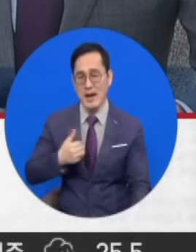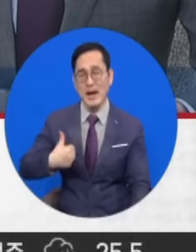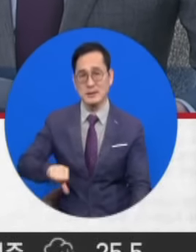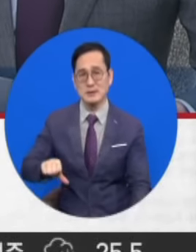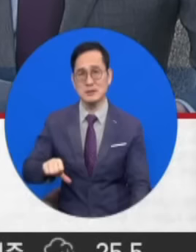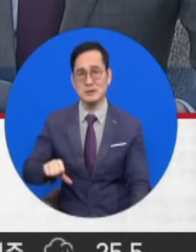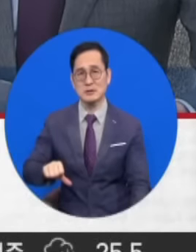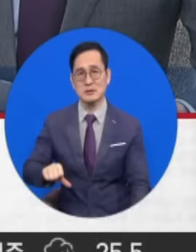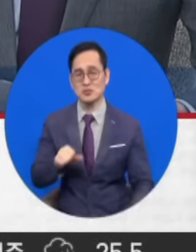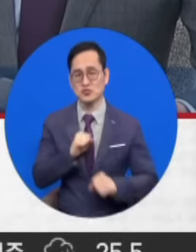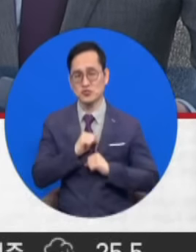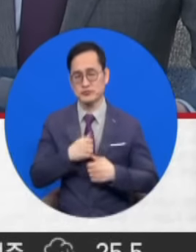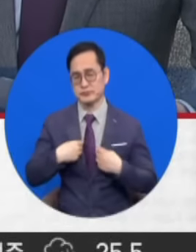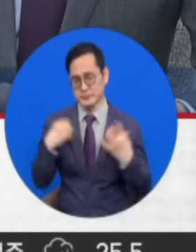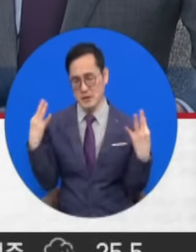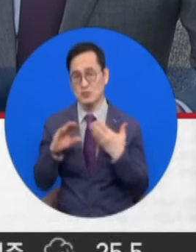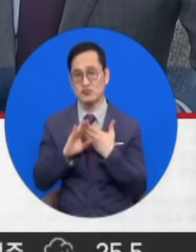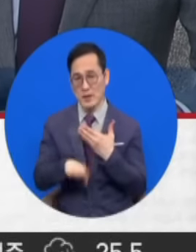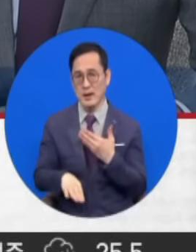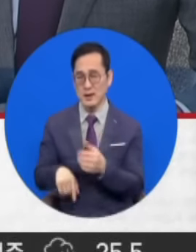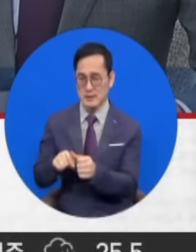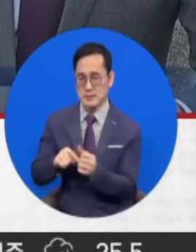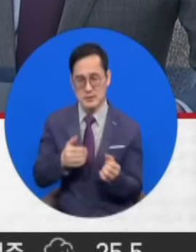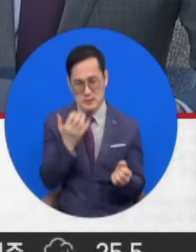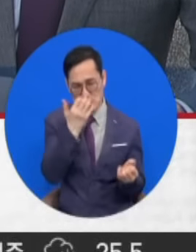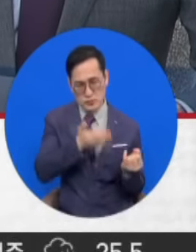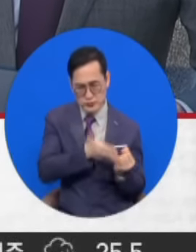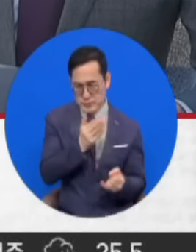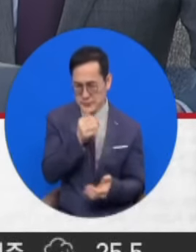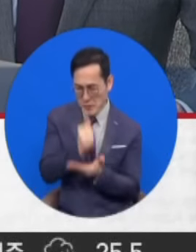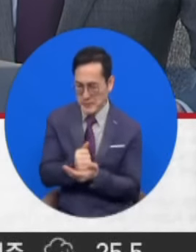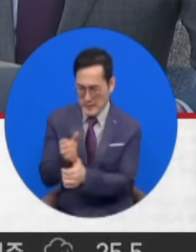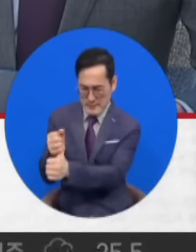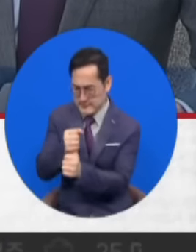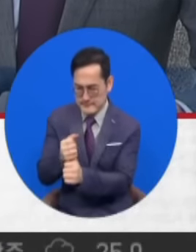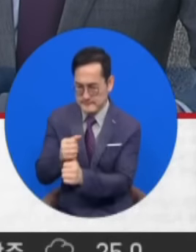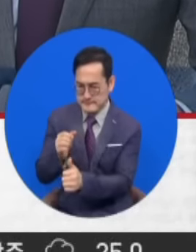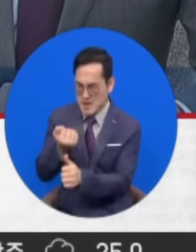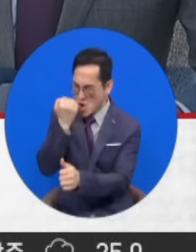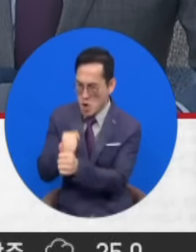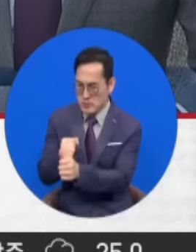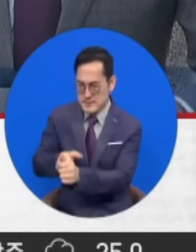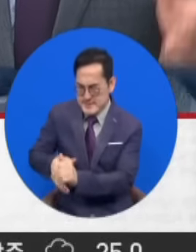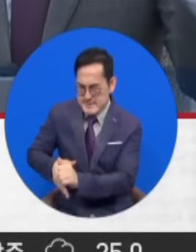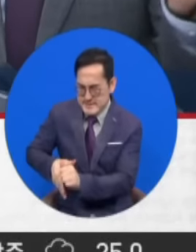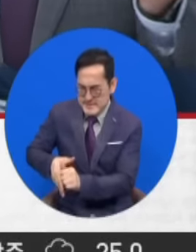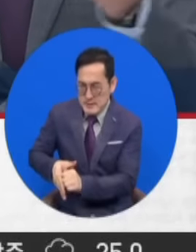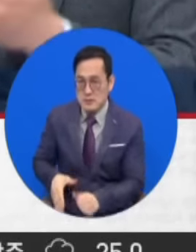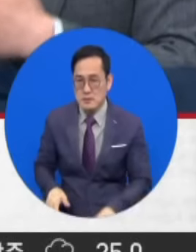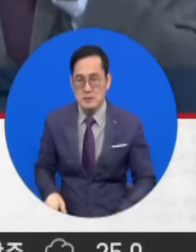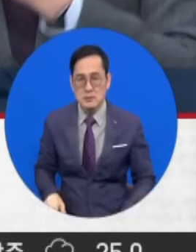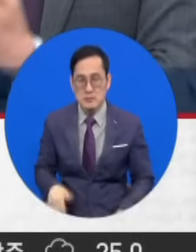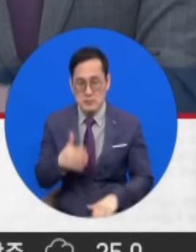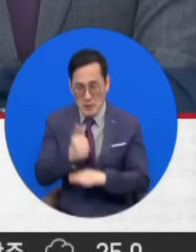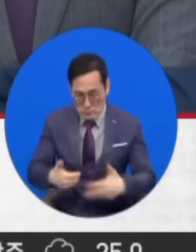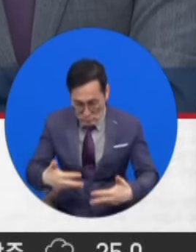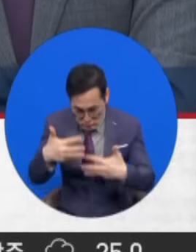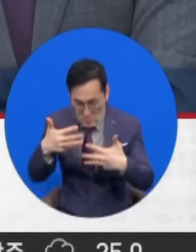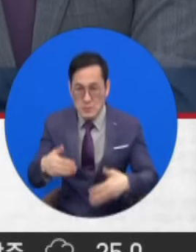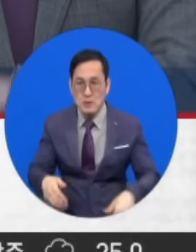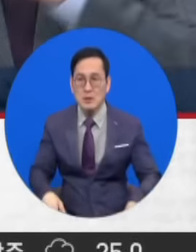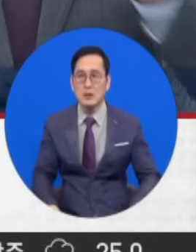뭐 이렇게 나온 아들인데 갑자기 우리 아들 뭐 성범죄자로 몰아가지고 우리 아들이 그때 너무 억울했다. 근데 이 사건을 보니까 그